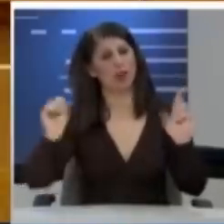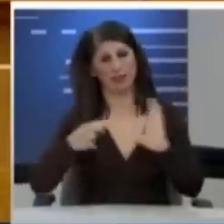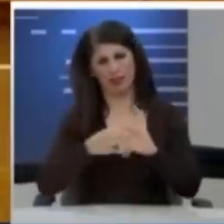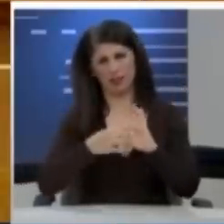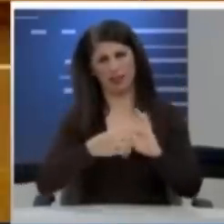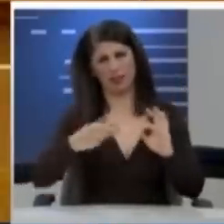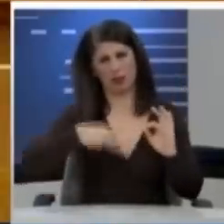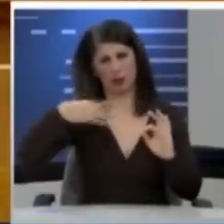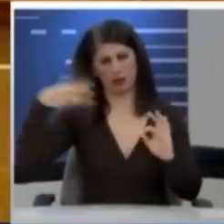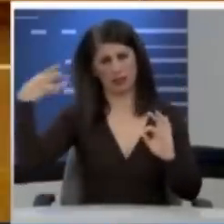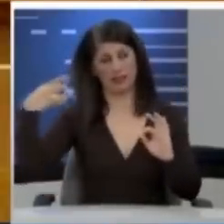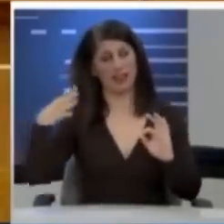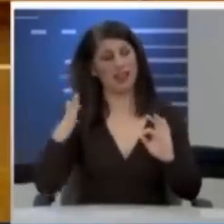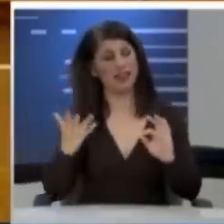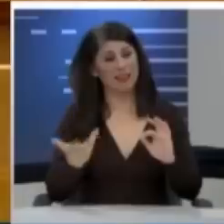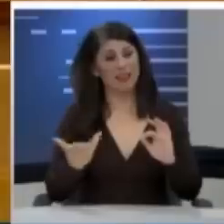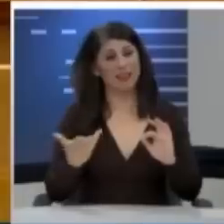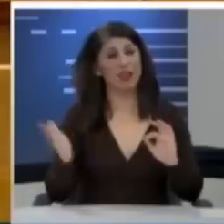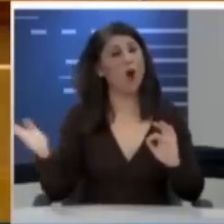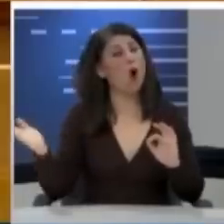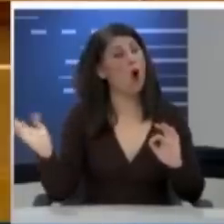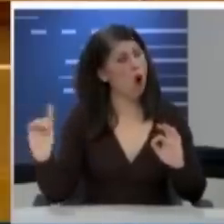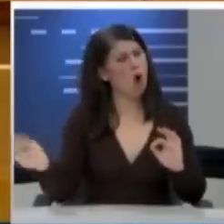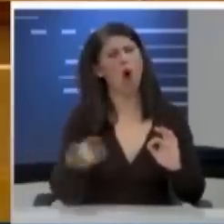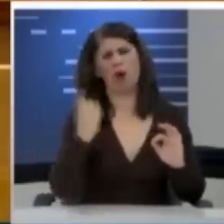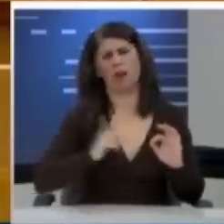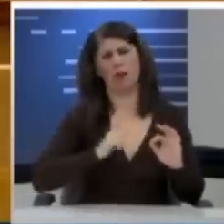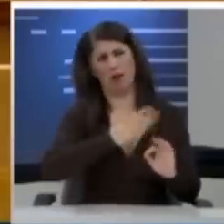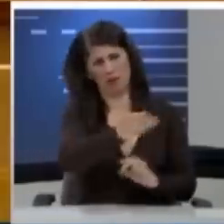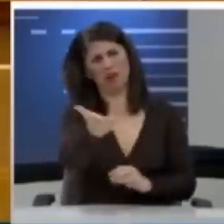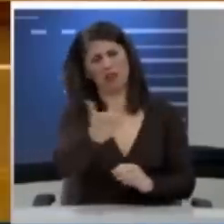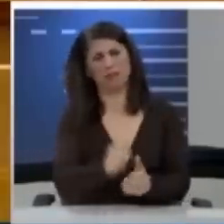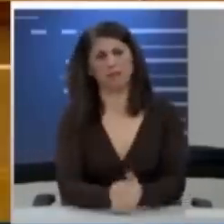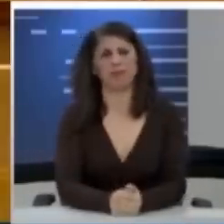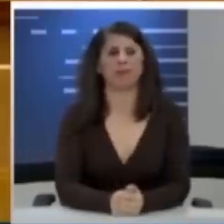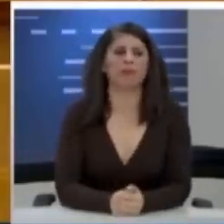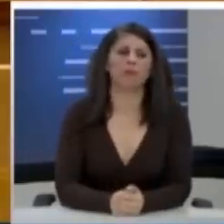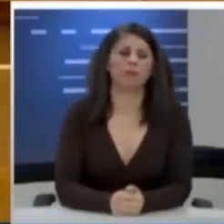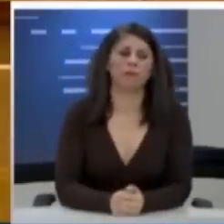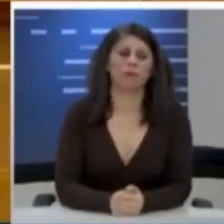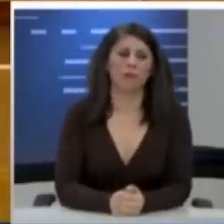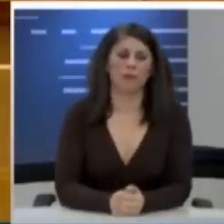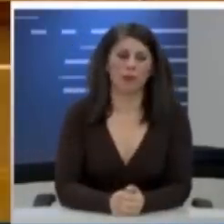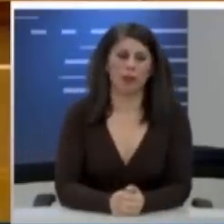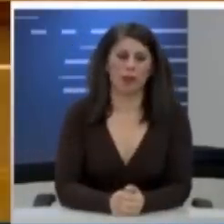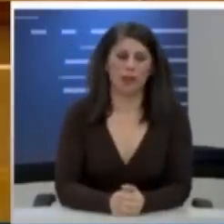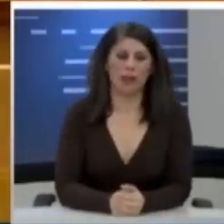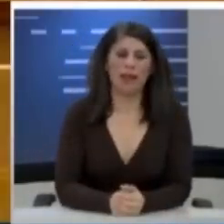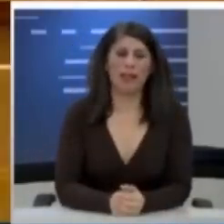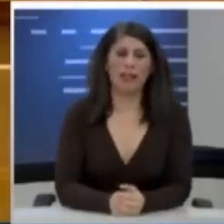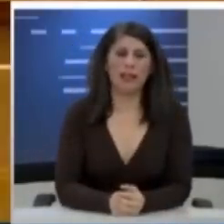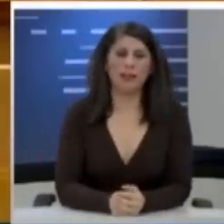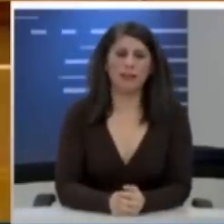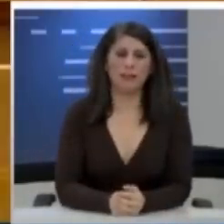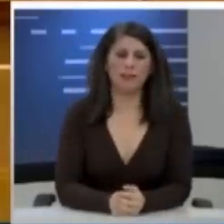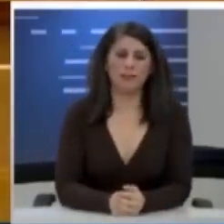συνεργασία με το ΣΥΡΙΖΑ, γιατί όλα τα περιμένουμε πλέον από σας. Για αυτή λοιπόν την περιβόητη